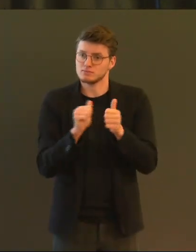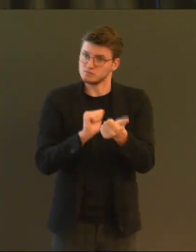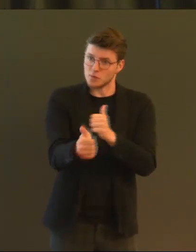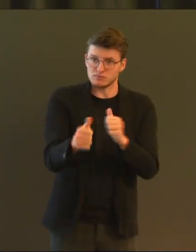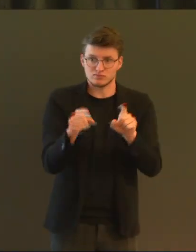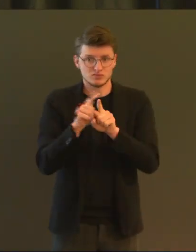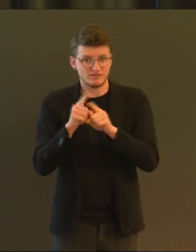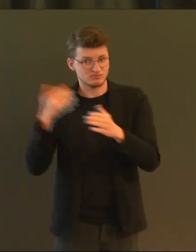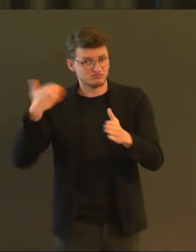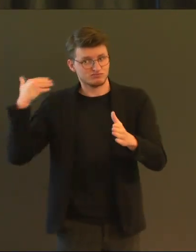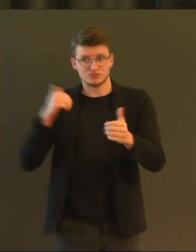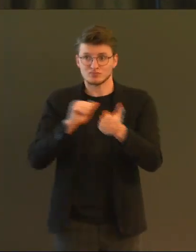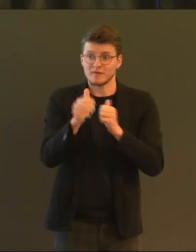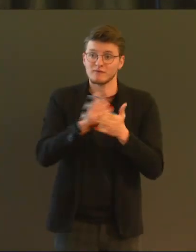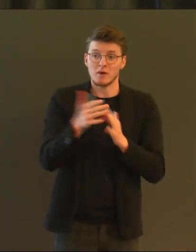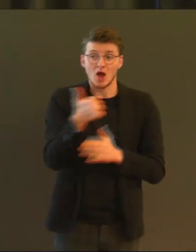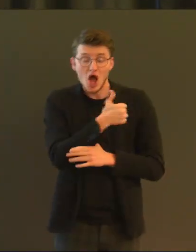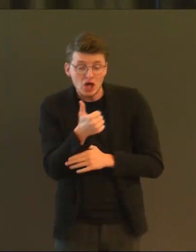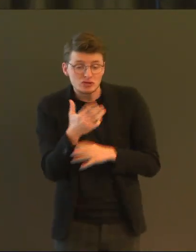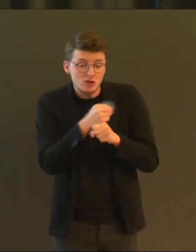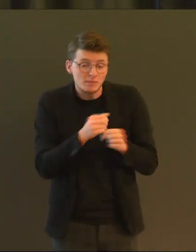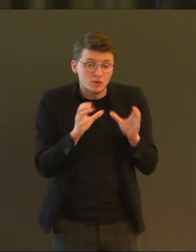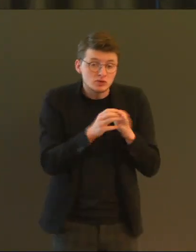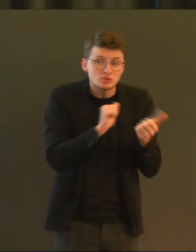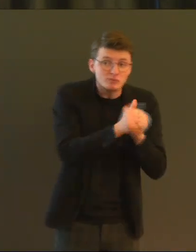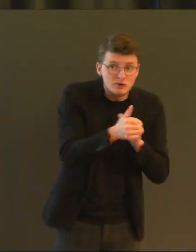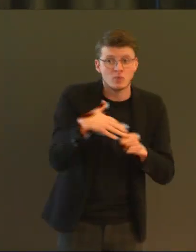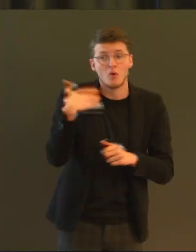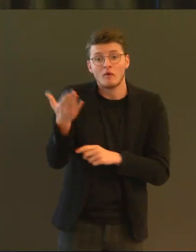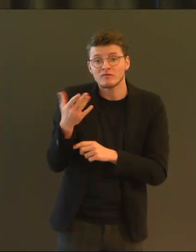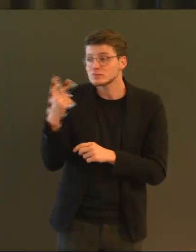dagen, alleen in gezinsverband of met 2 vrienden sporten.